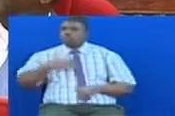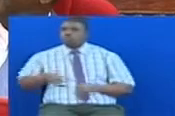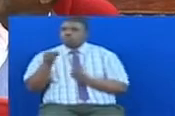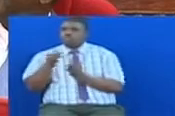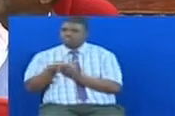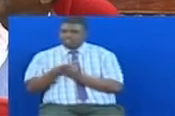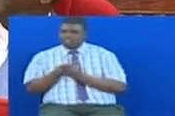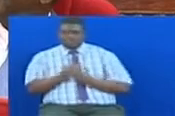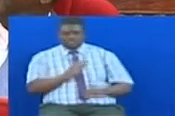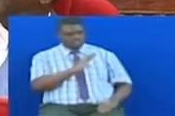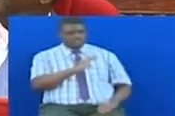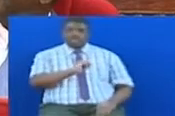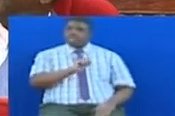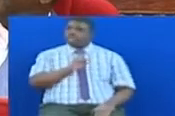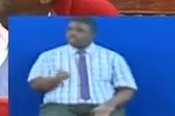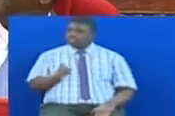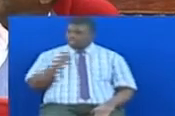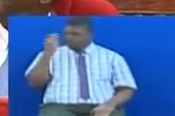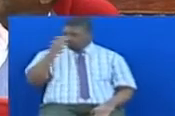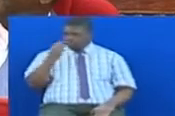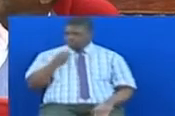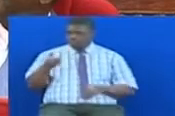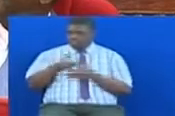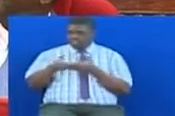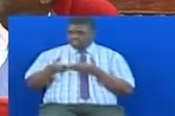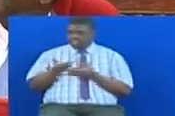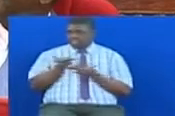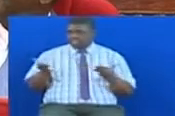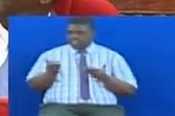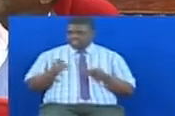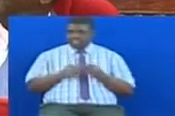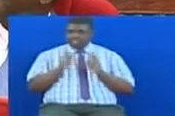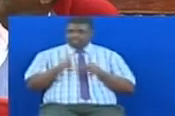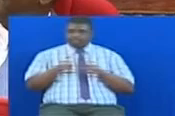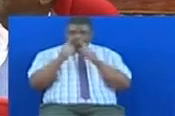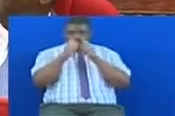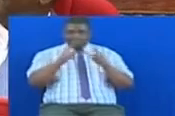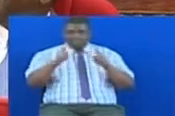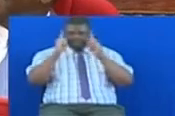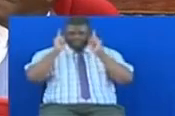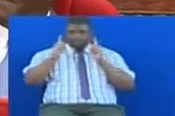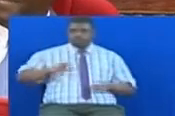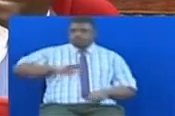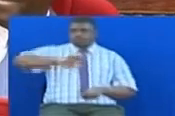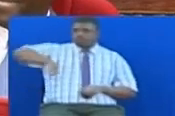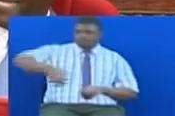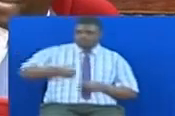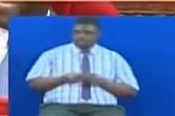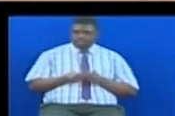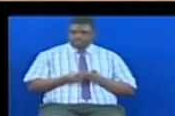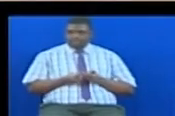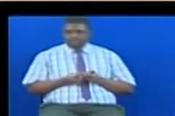CAG, mnaweza mkatafuta jina lingine, kama kulitamka jina kwamba ni chuo cha wizi,